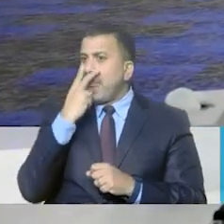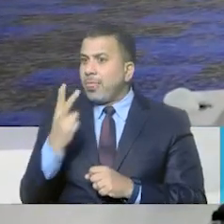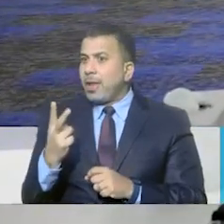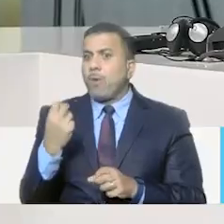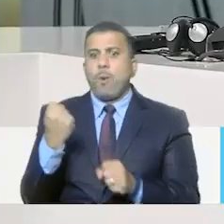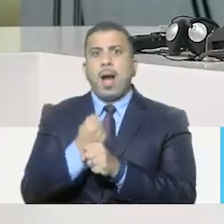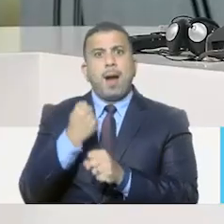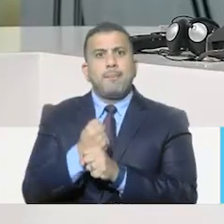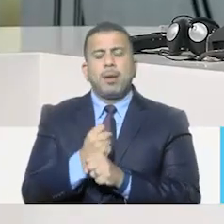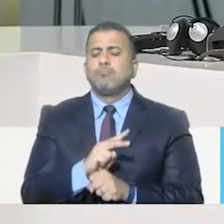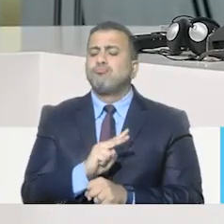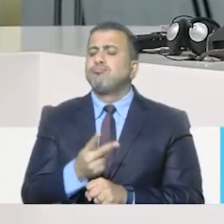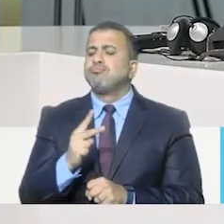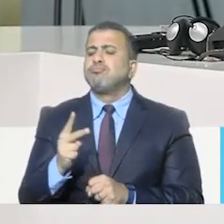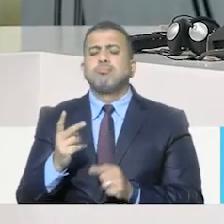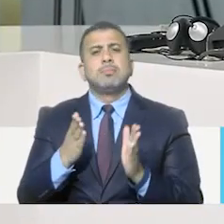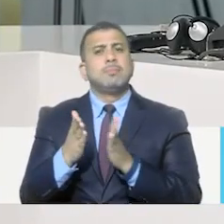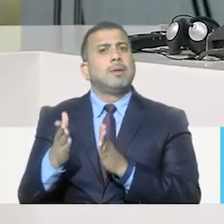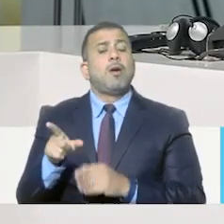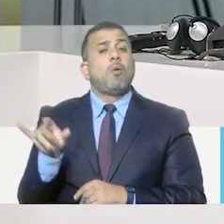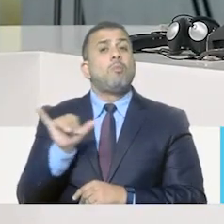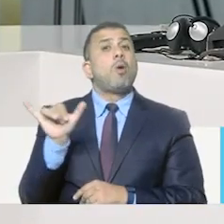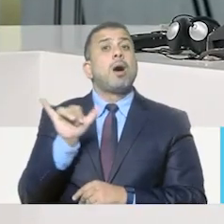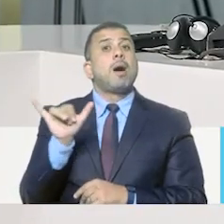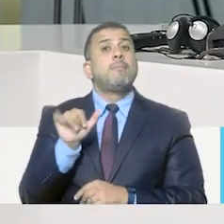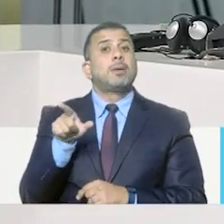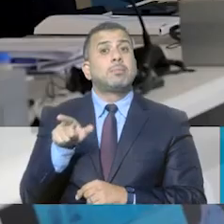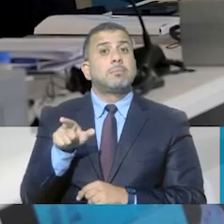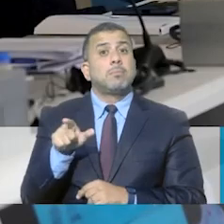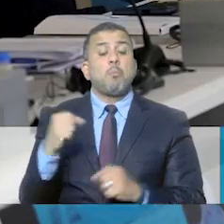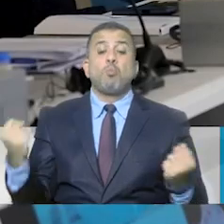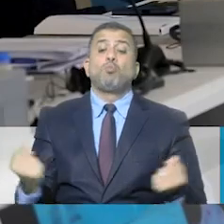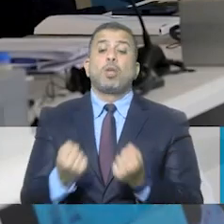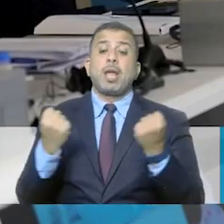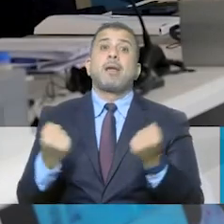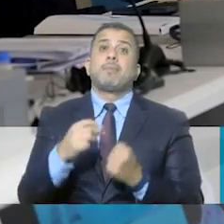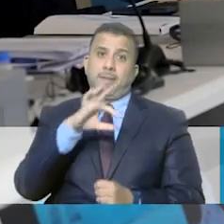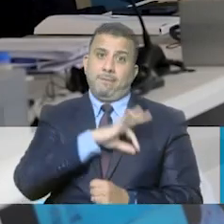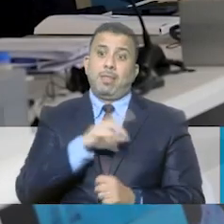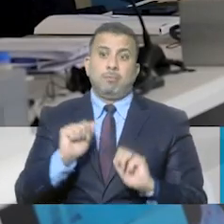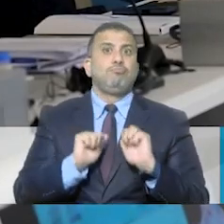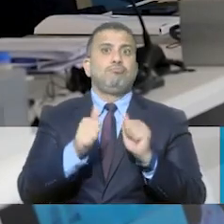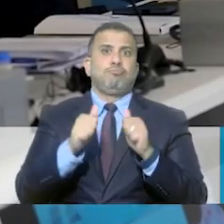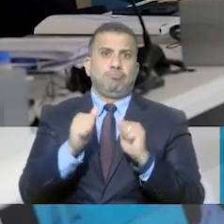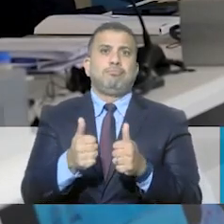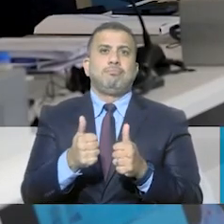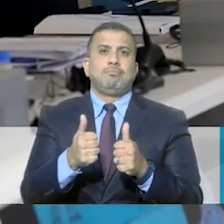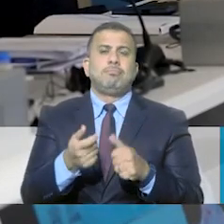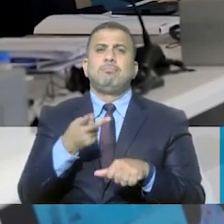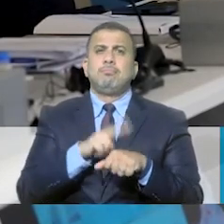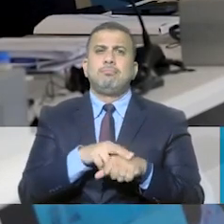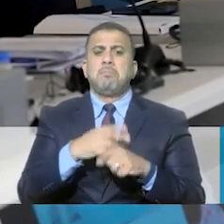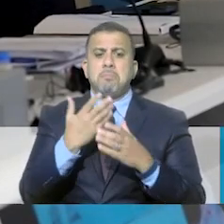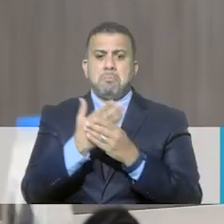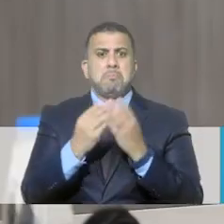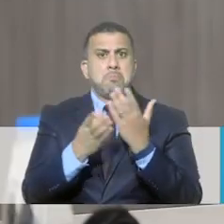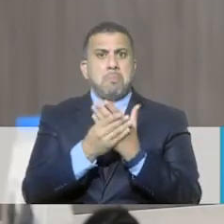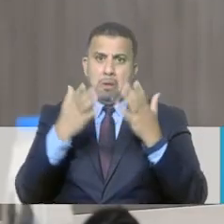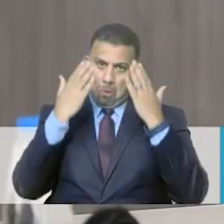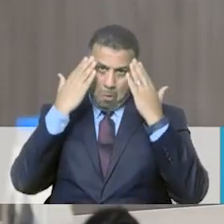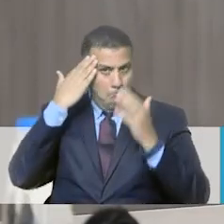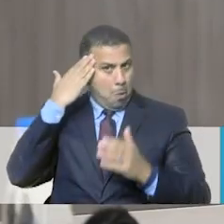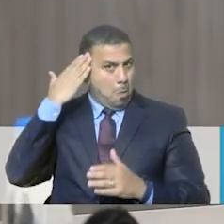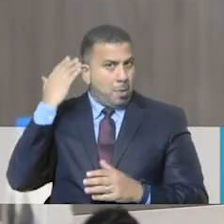وعملية متنوعة ومهمة لصالح المتدربين المشاركين، وذلك على أيدي خبراء